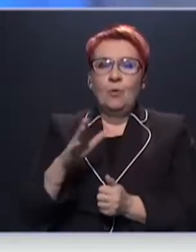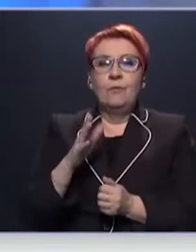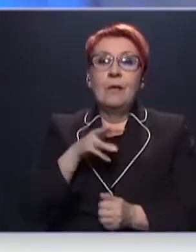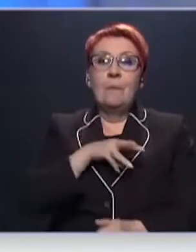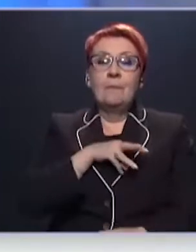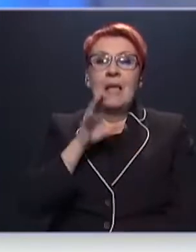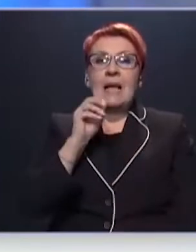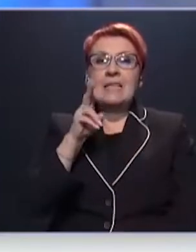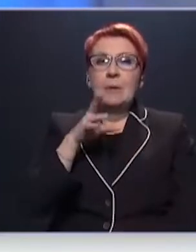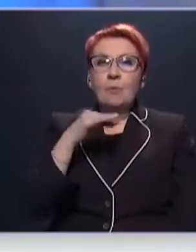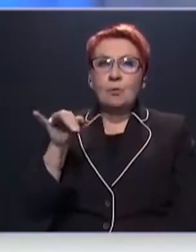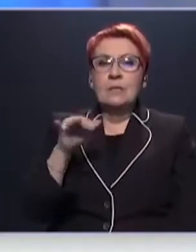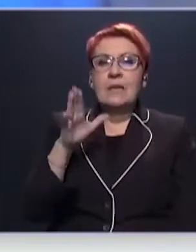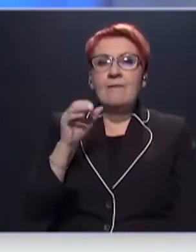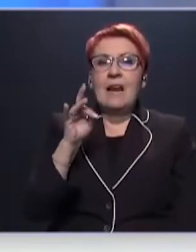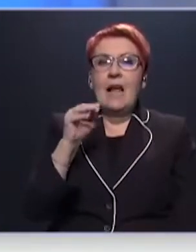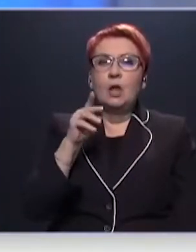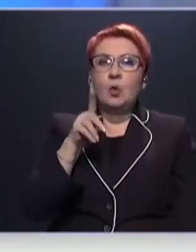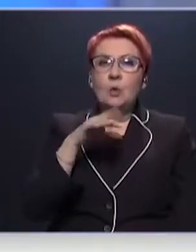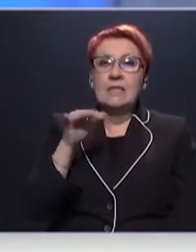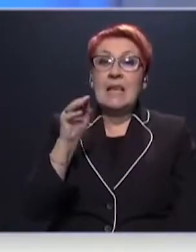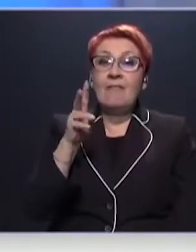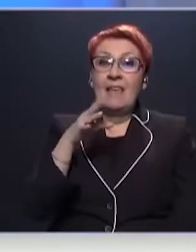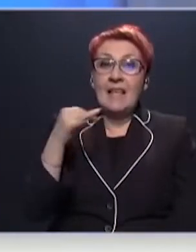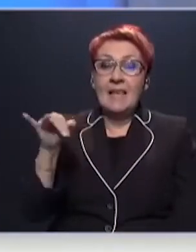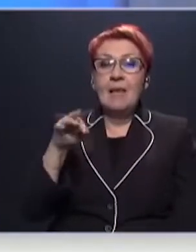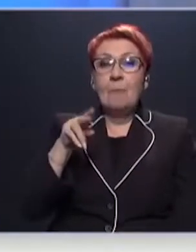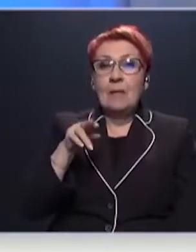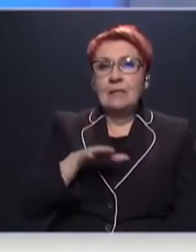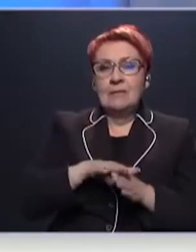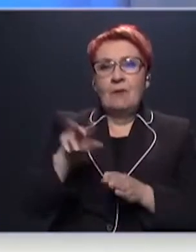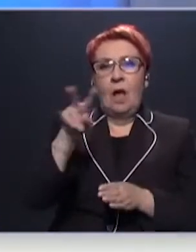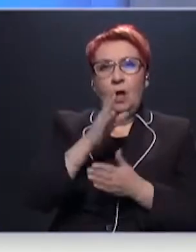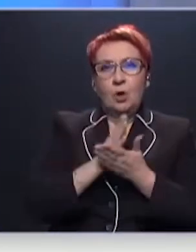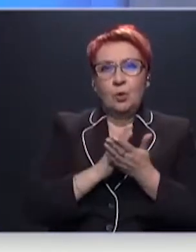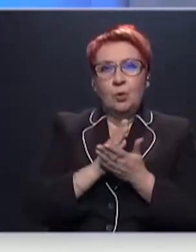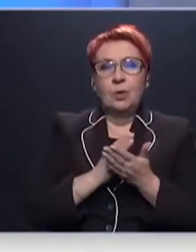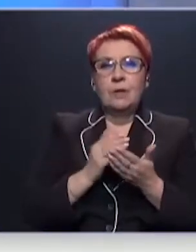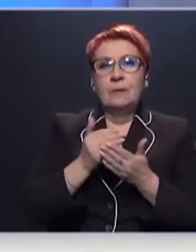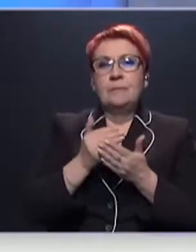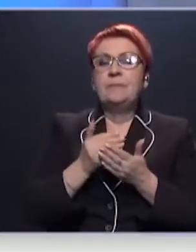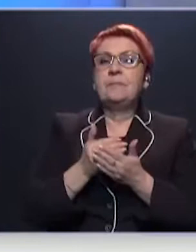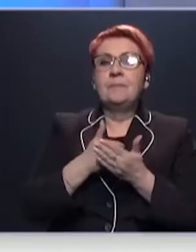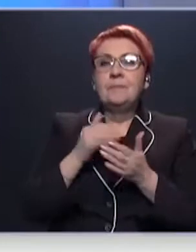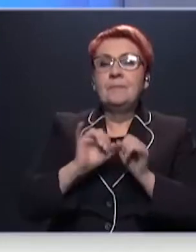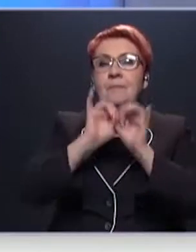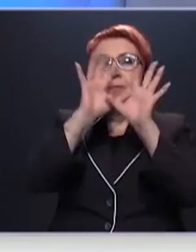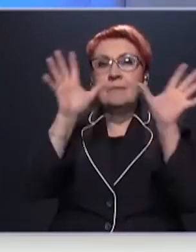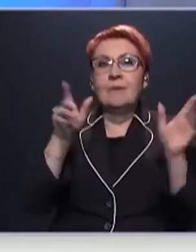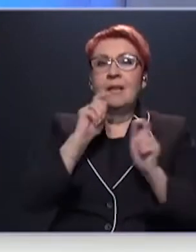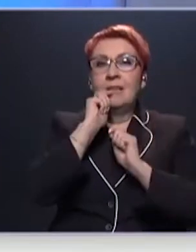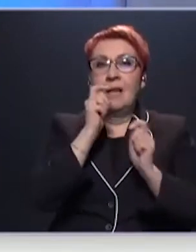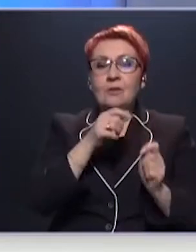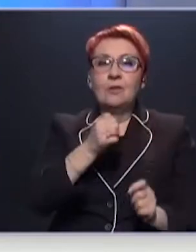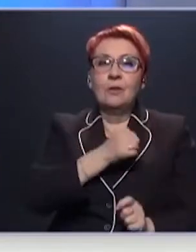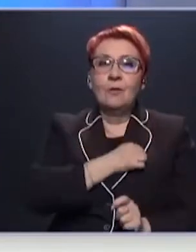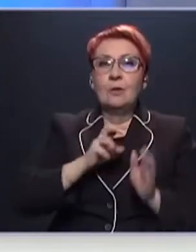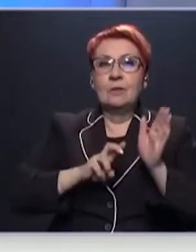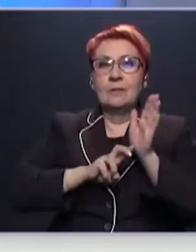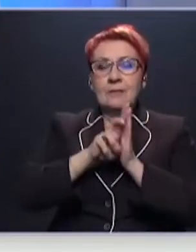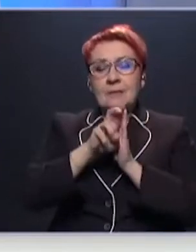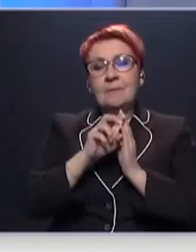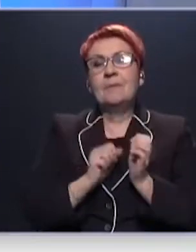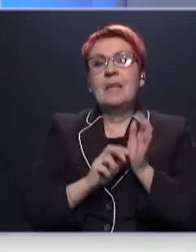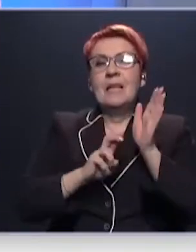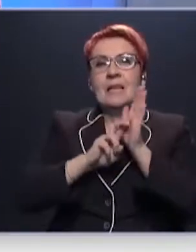митрополит Екатеринбургский Верхотурский Евгений в пятницу совершил литургию прежде священных даров в воинском храме в соборе